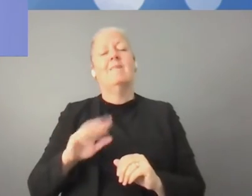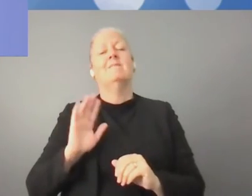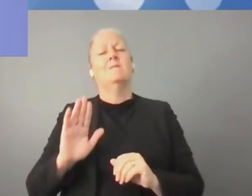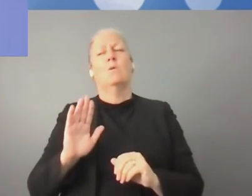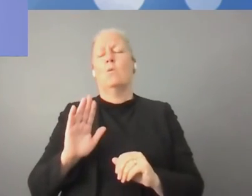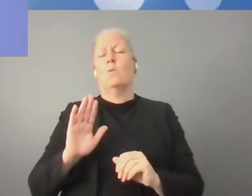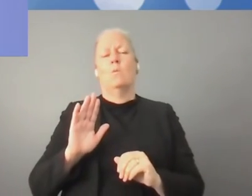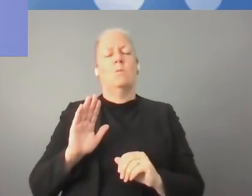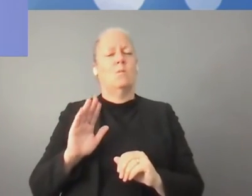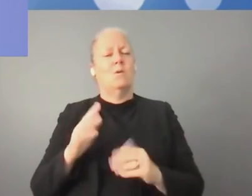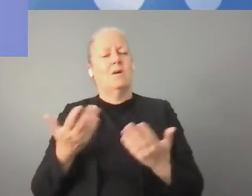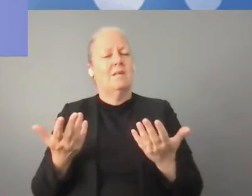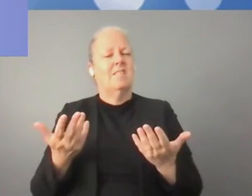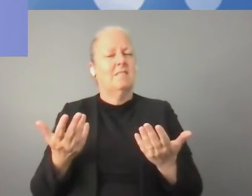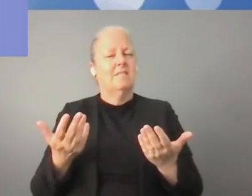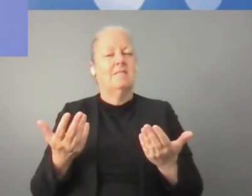гарантировать поддержку также на